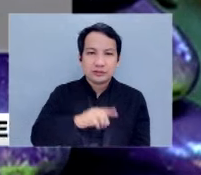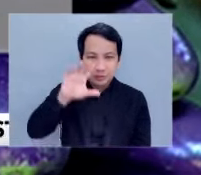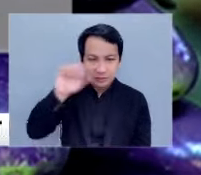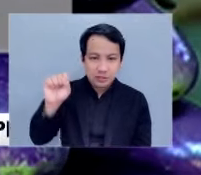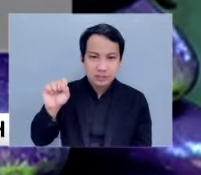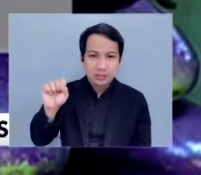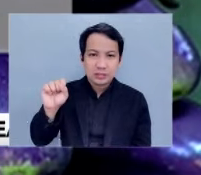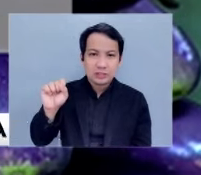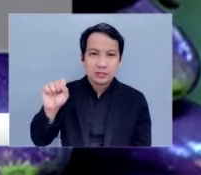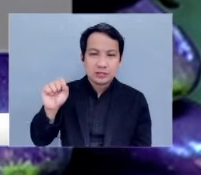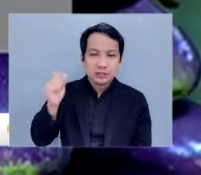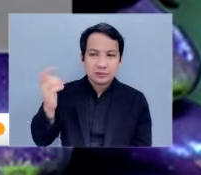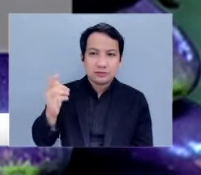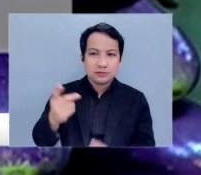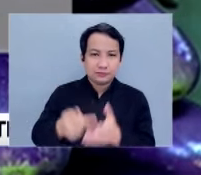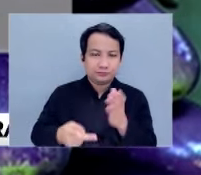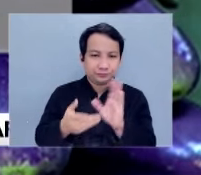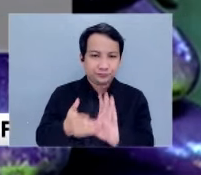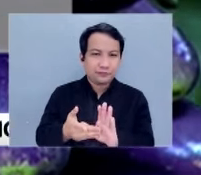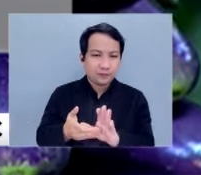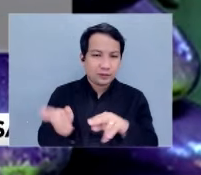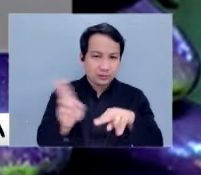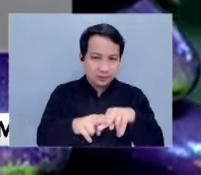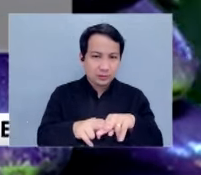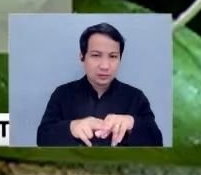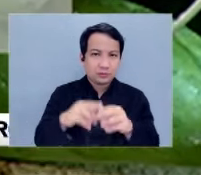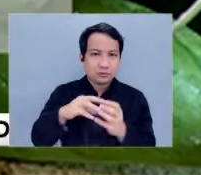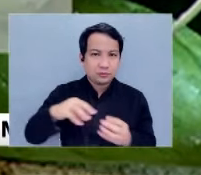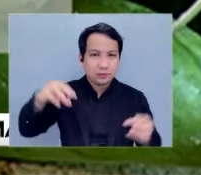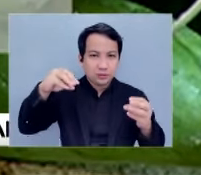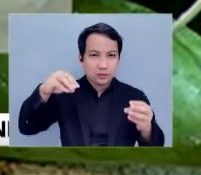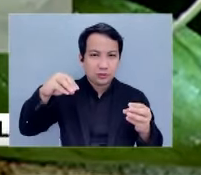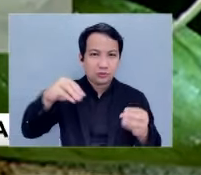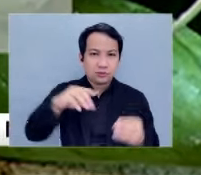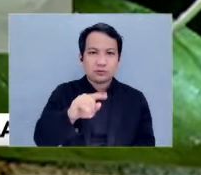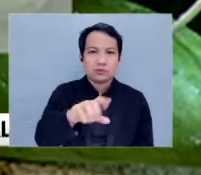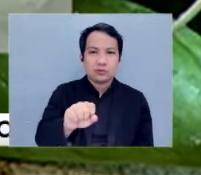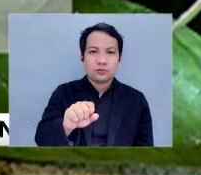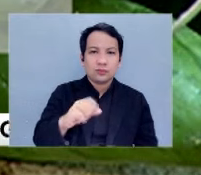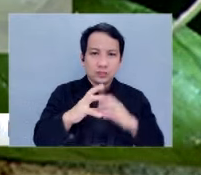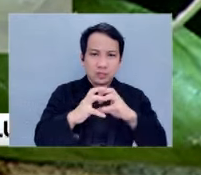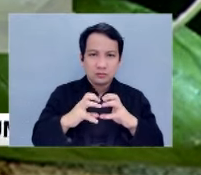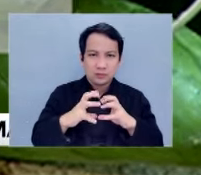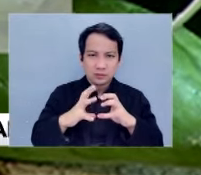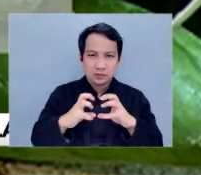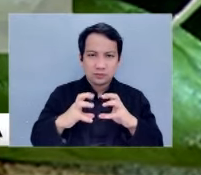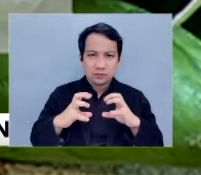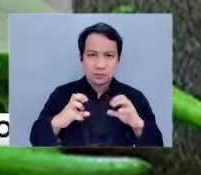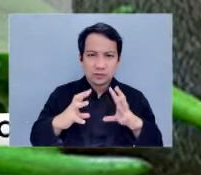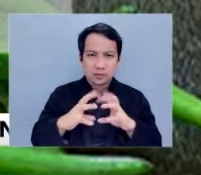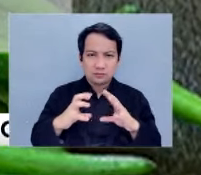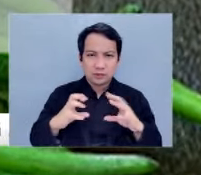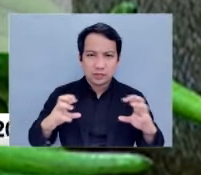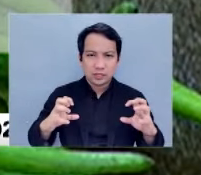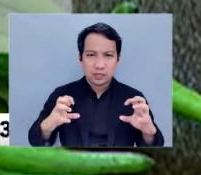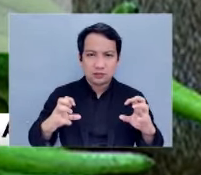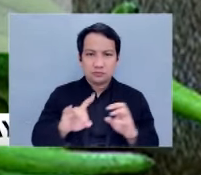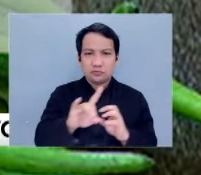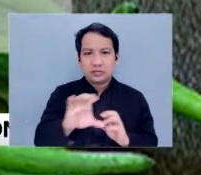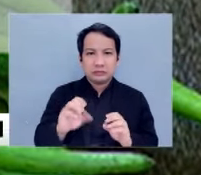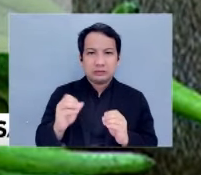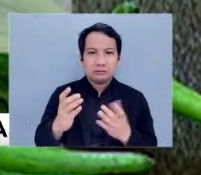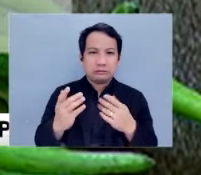na nagtaas ng presyo. Ang kada kilo ng talong at ampalaya, dumoble ang presyo sa 120 pesos kada kilo. 10 piso